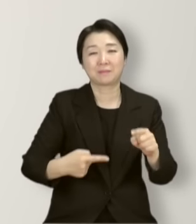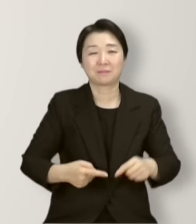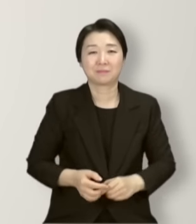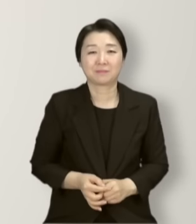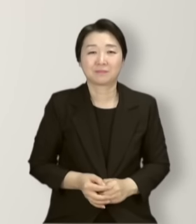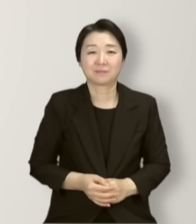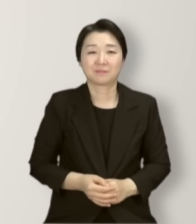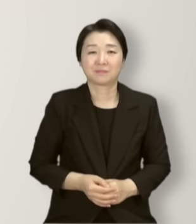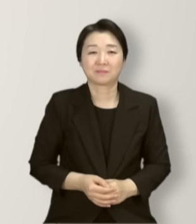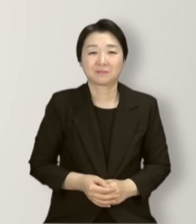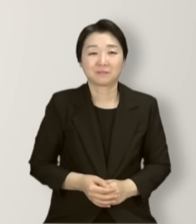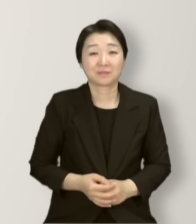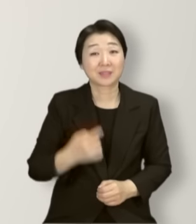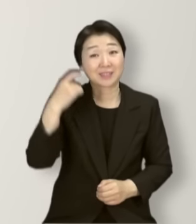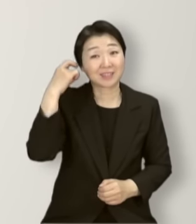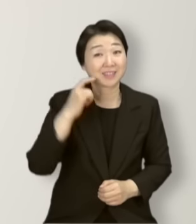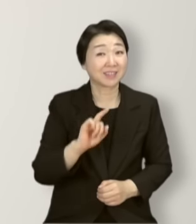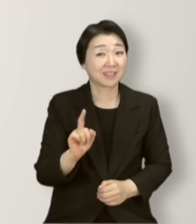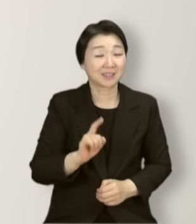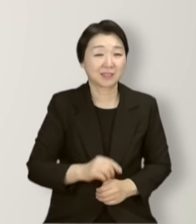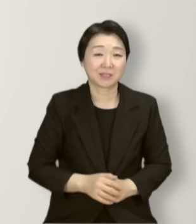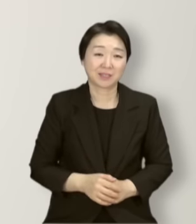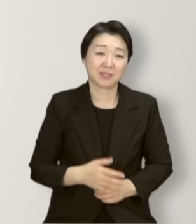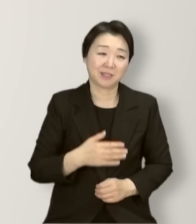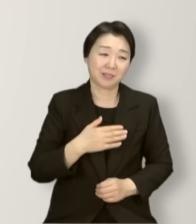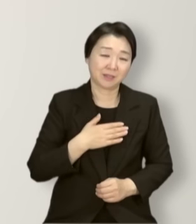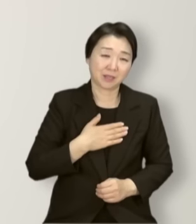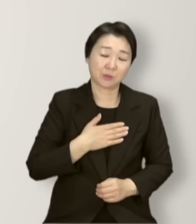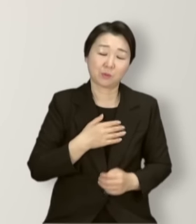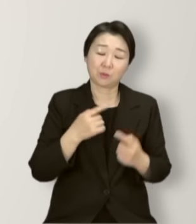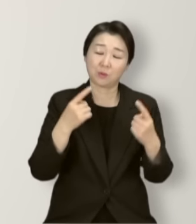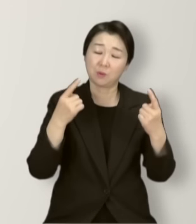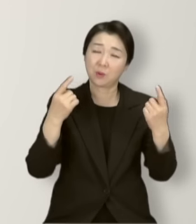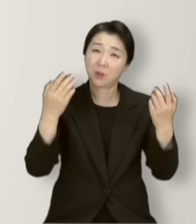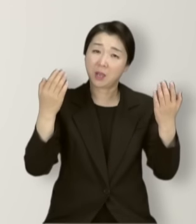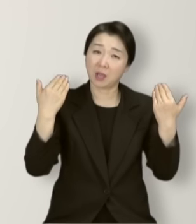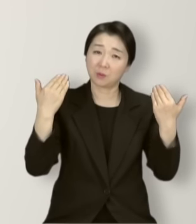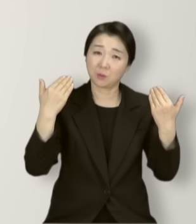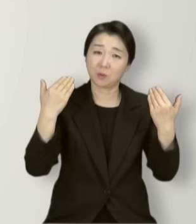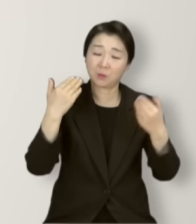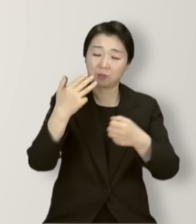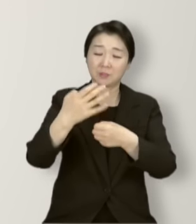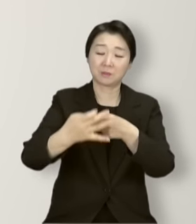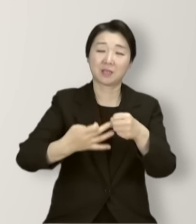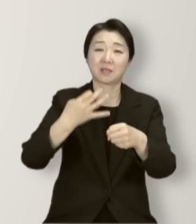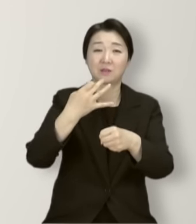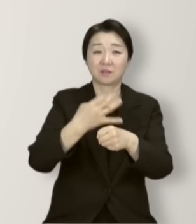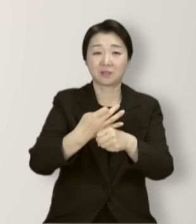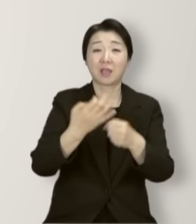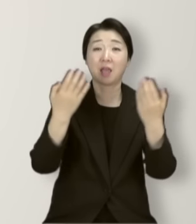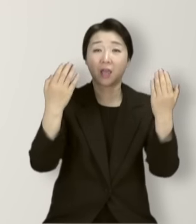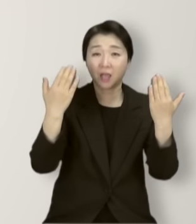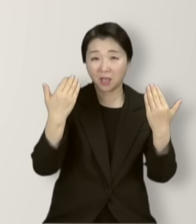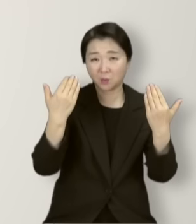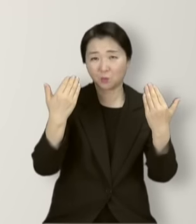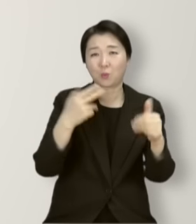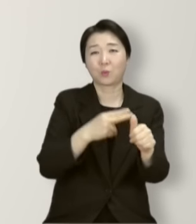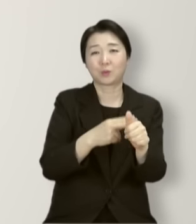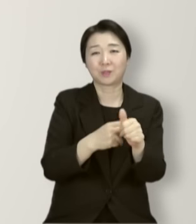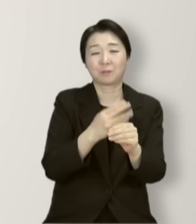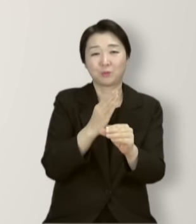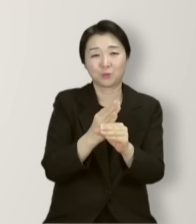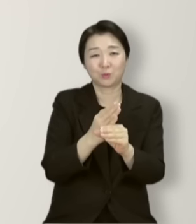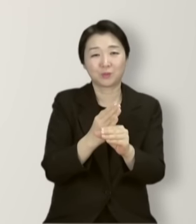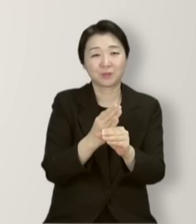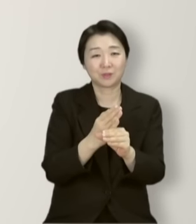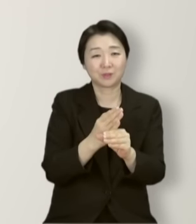되셨습니다. 예, 예. 어떠세요, 총장님? 저도 학교에 14년째 있지만 참 어려운 자리지 않습니까? 그렇죠. 예.